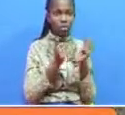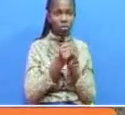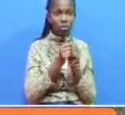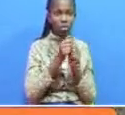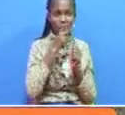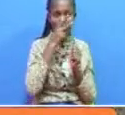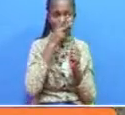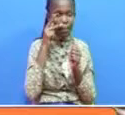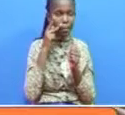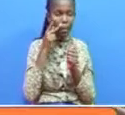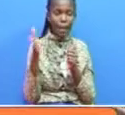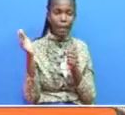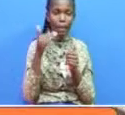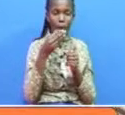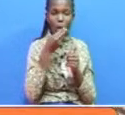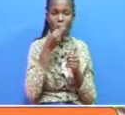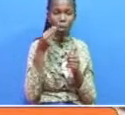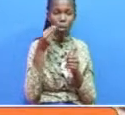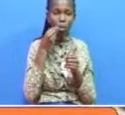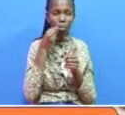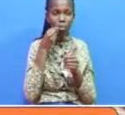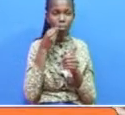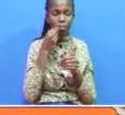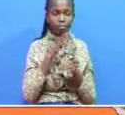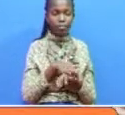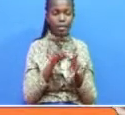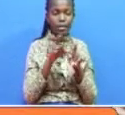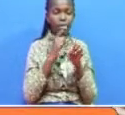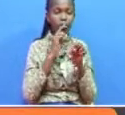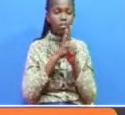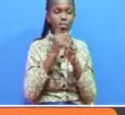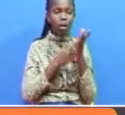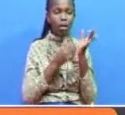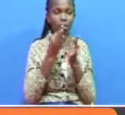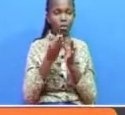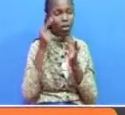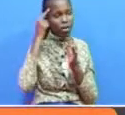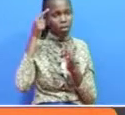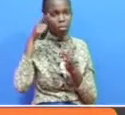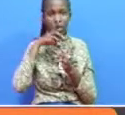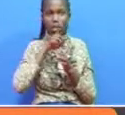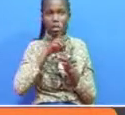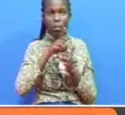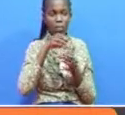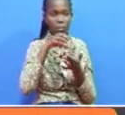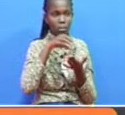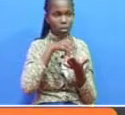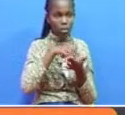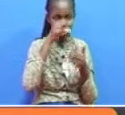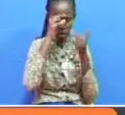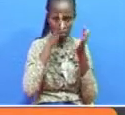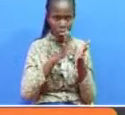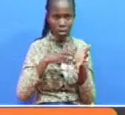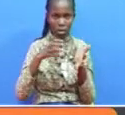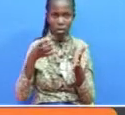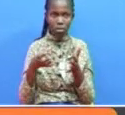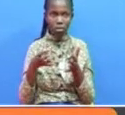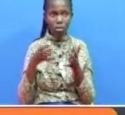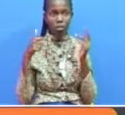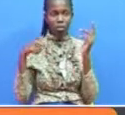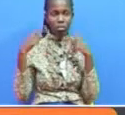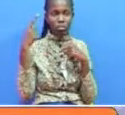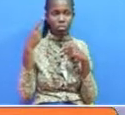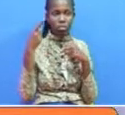muziku la tongu ya langi maende ya osioka ingi ndadha na kana edhi wandoto ya kea umanda kivilaki cha ugavana county ni ya masaku ikasi ya